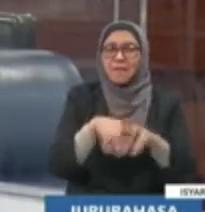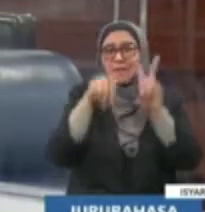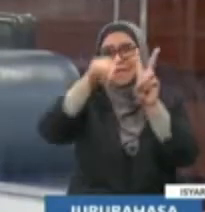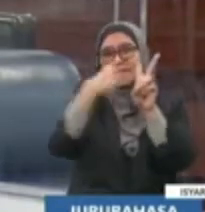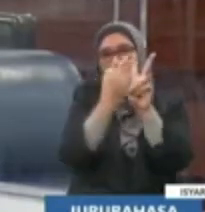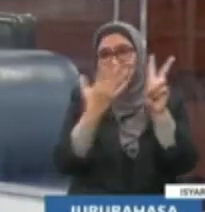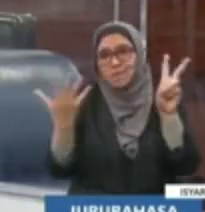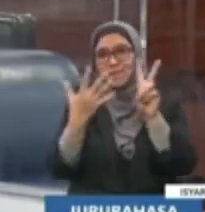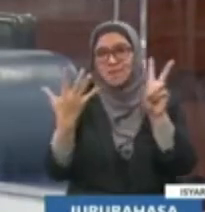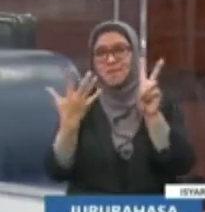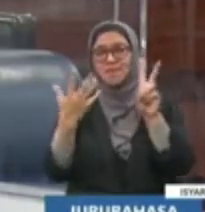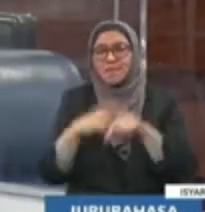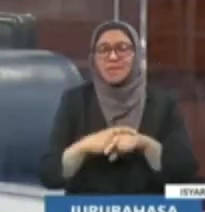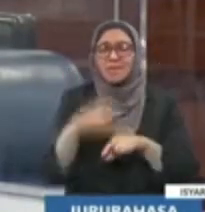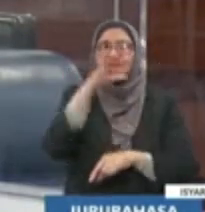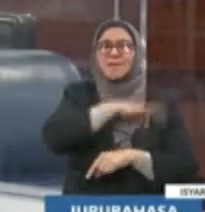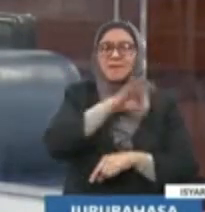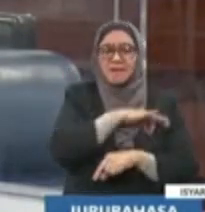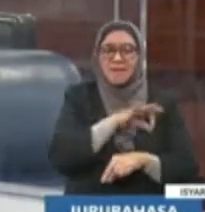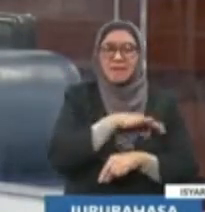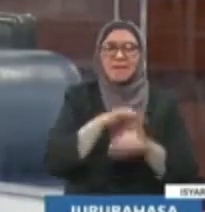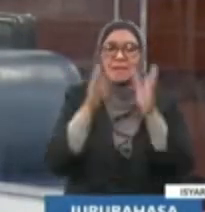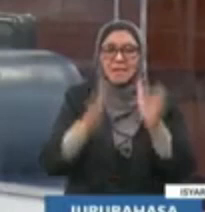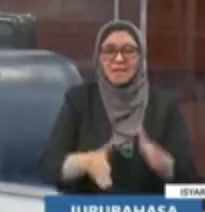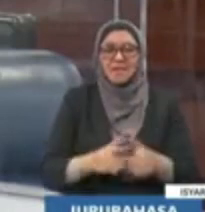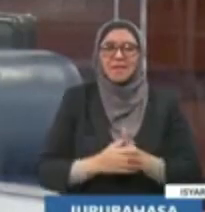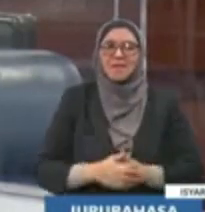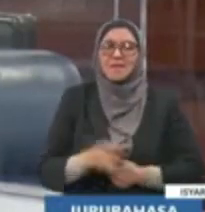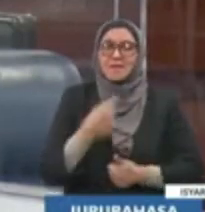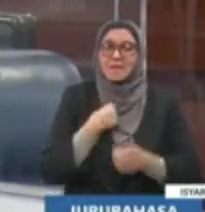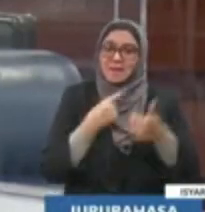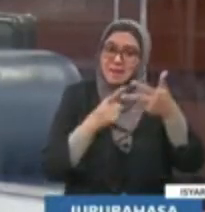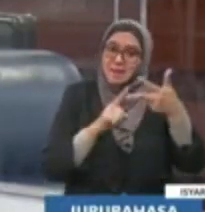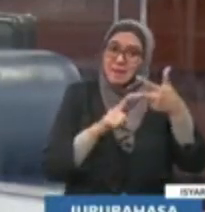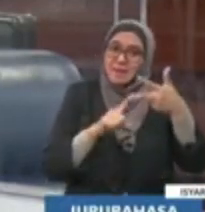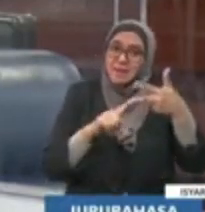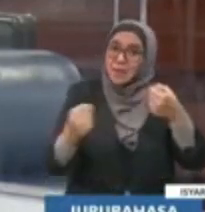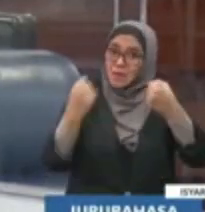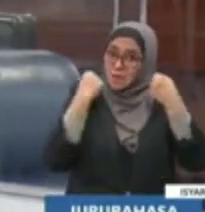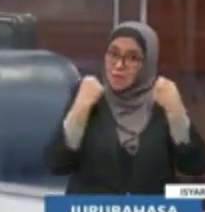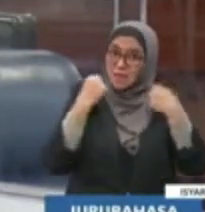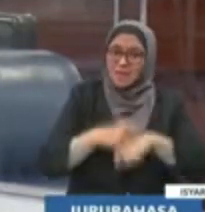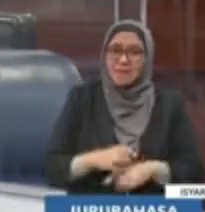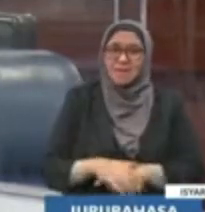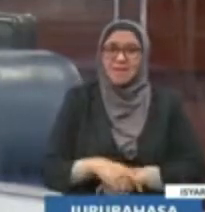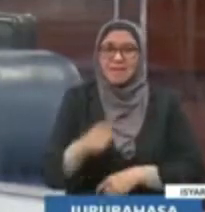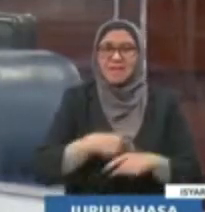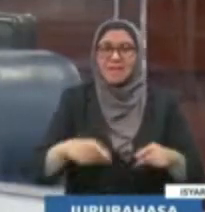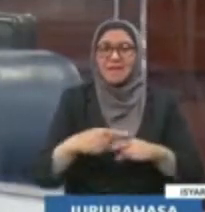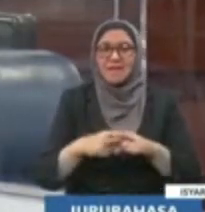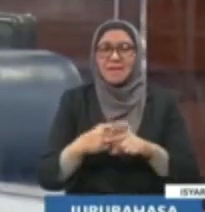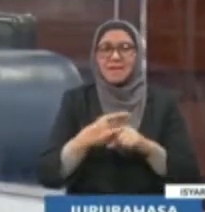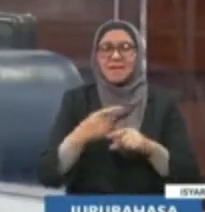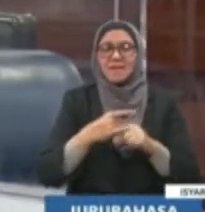2,570 penerima manfaat. Dan yang ketiga, memperkukuhkan daya tahan perusahaan mikro kecil